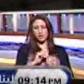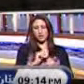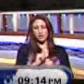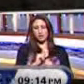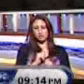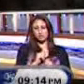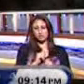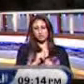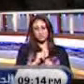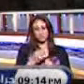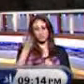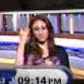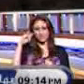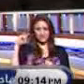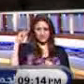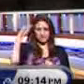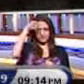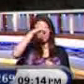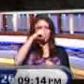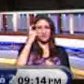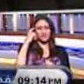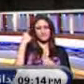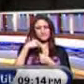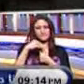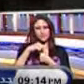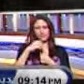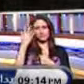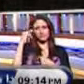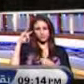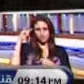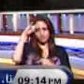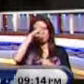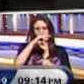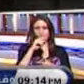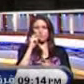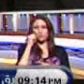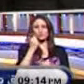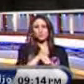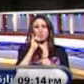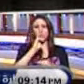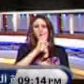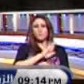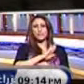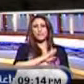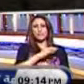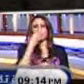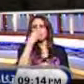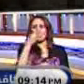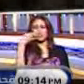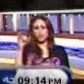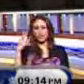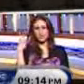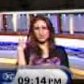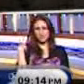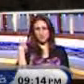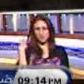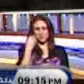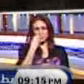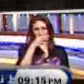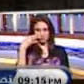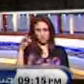حضرتك طبعا تتذكر الطياره طبعا بتاعت البطوط. الطيارة اللي كان عليها 33 ضابط من خيرة